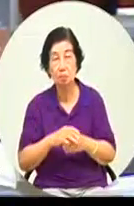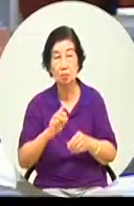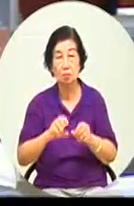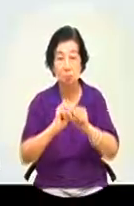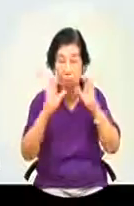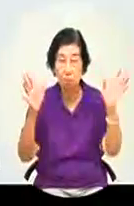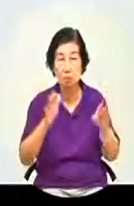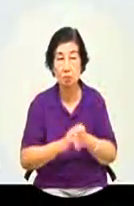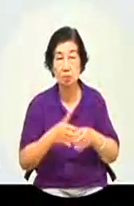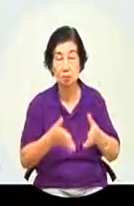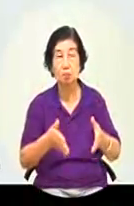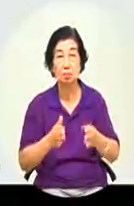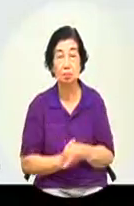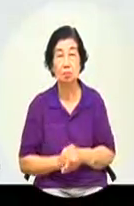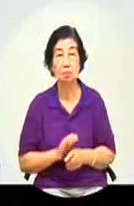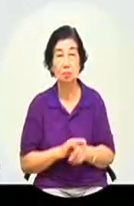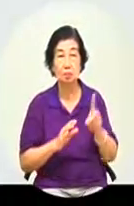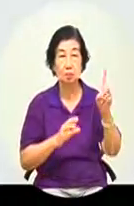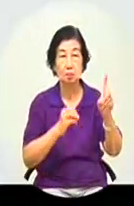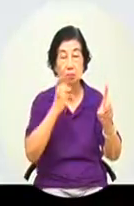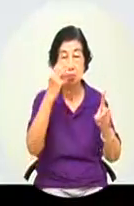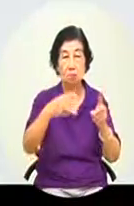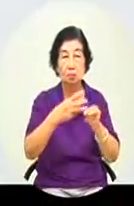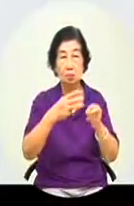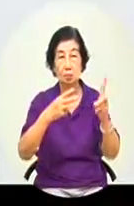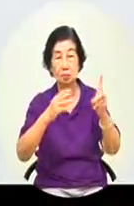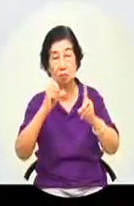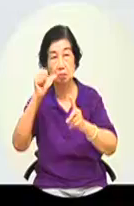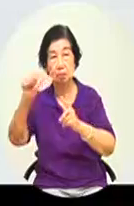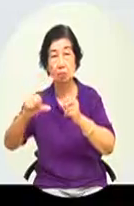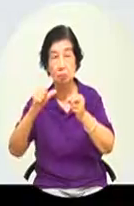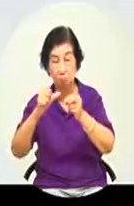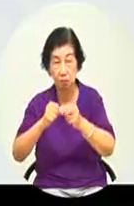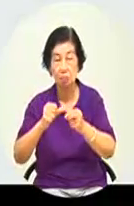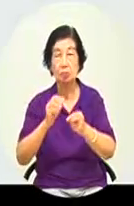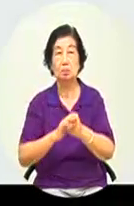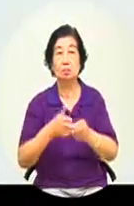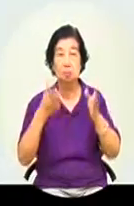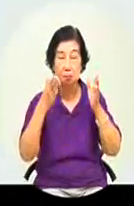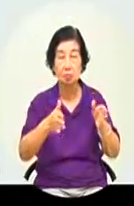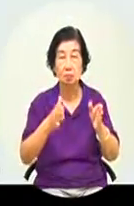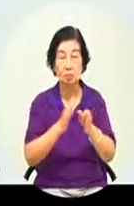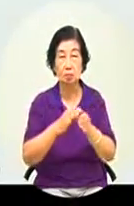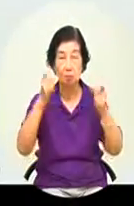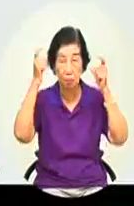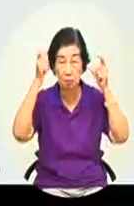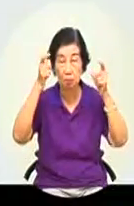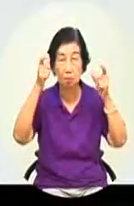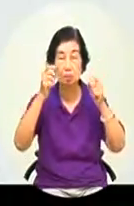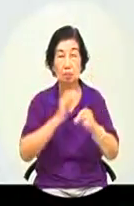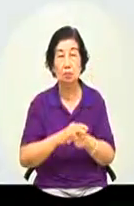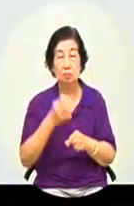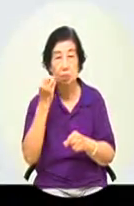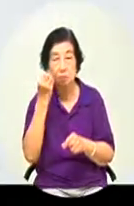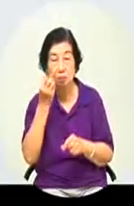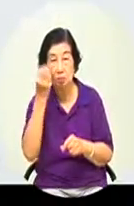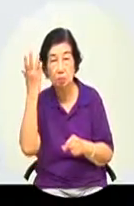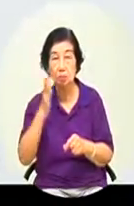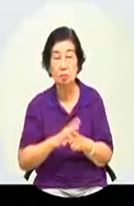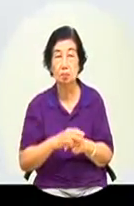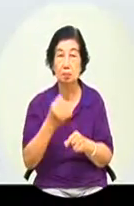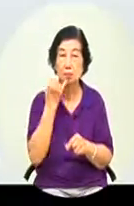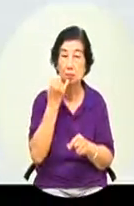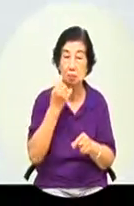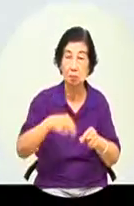到105年哦，我们透过城市的观光行销，对我们高雄市带来的多少的观光效益哦，然